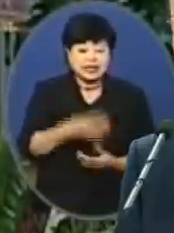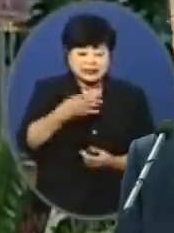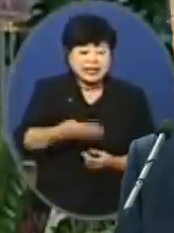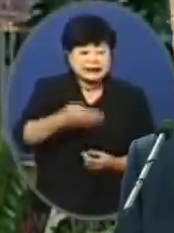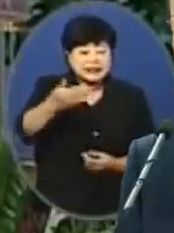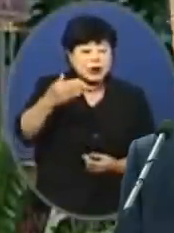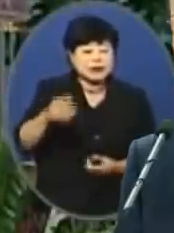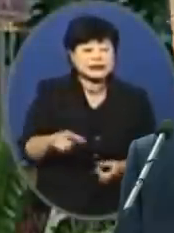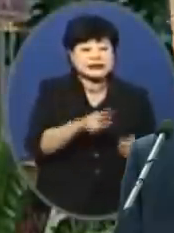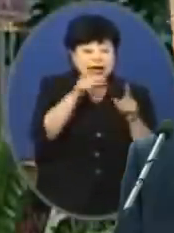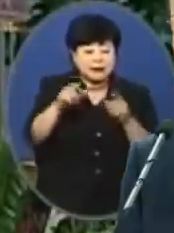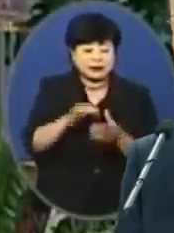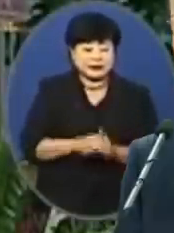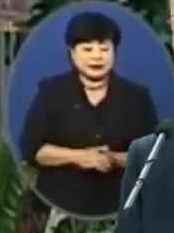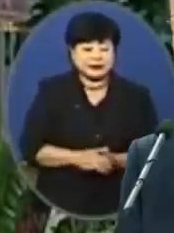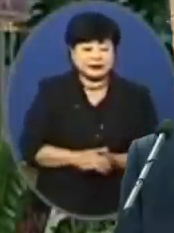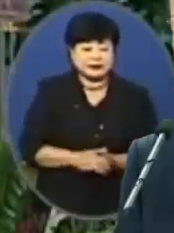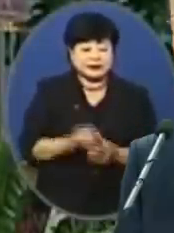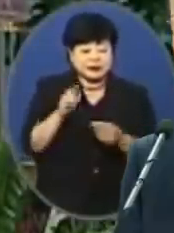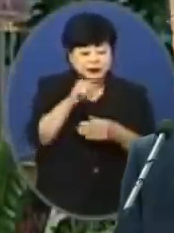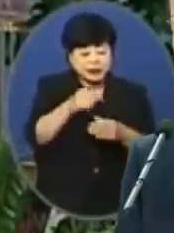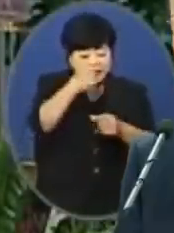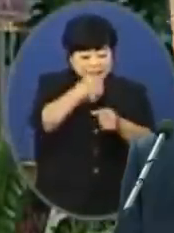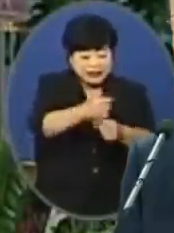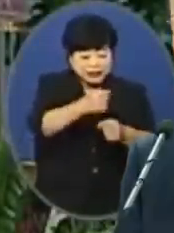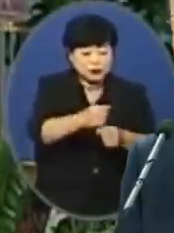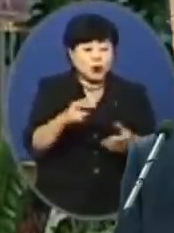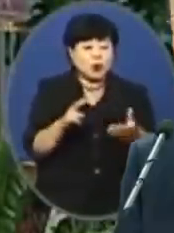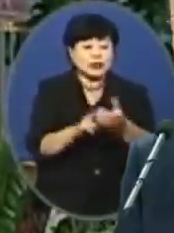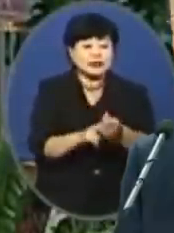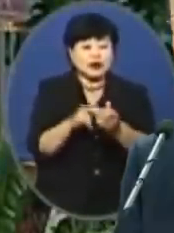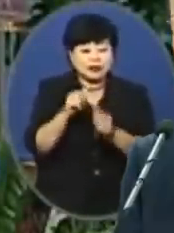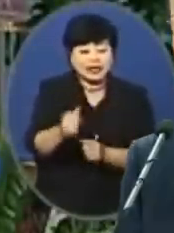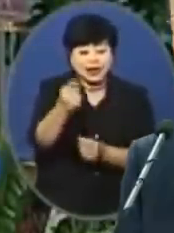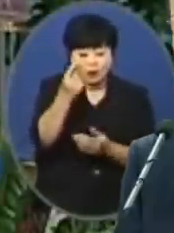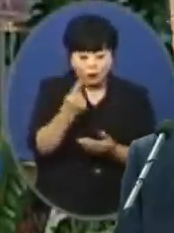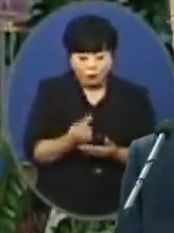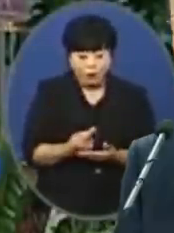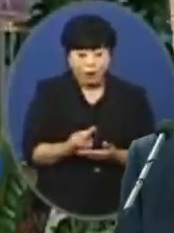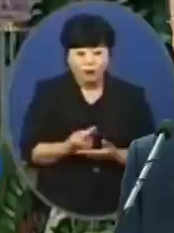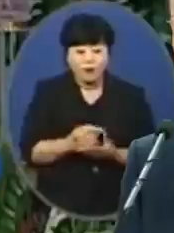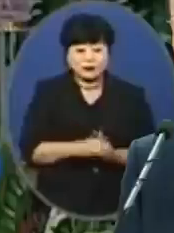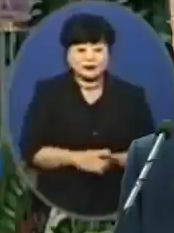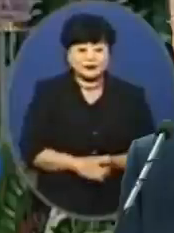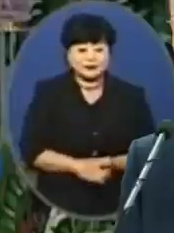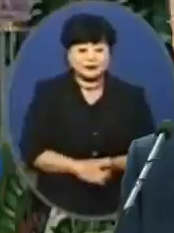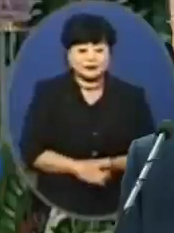4차원적인 삶의 생활에는 창조적인 기적이 따라오는 것입니다.